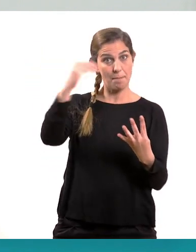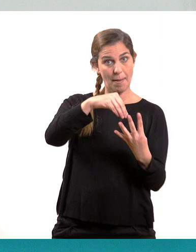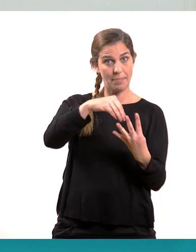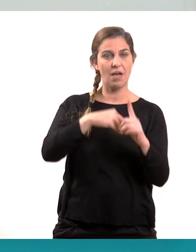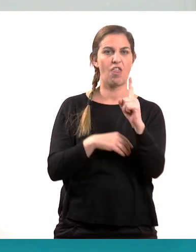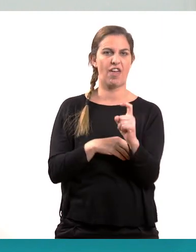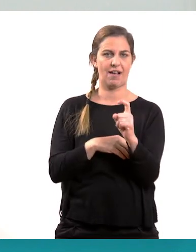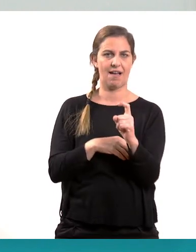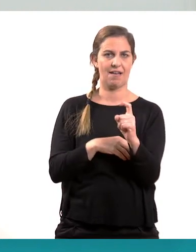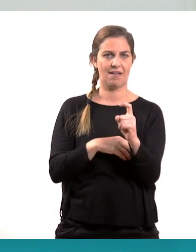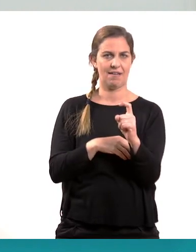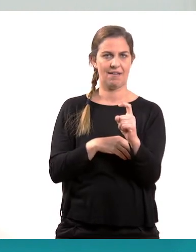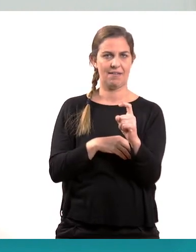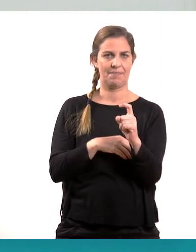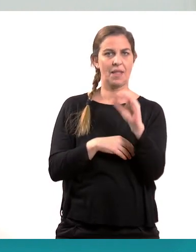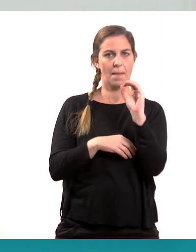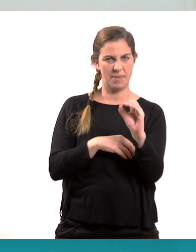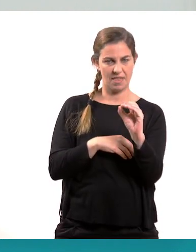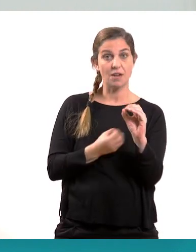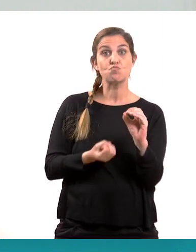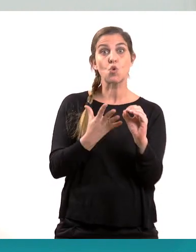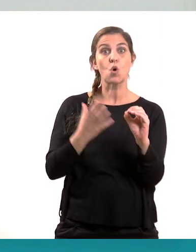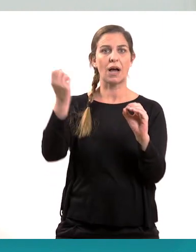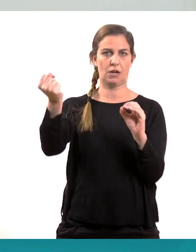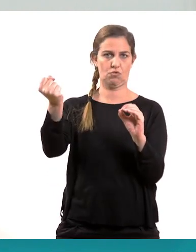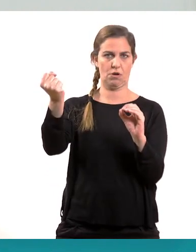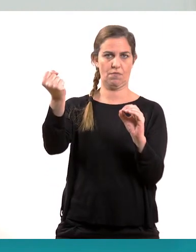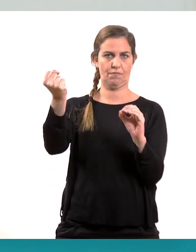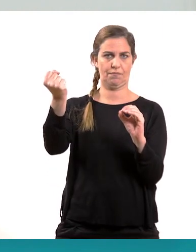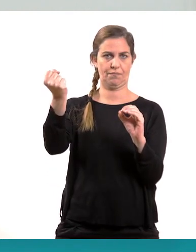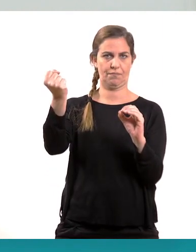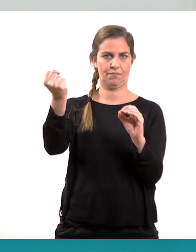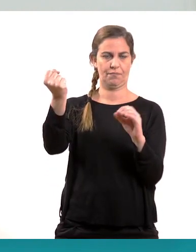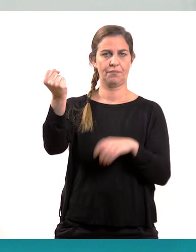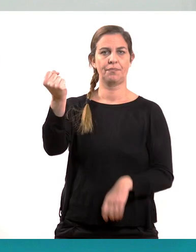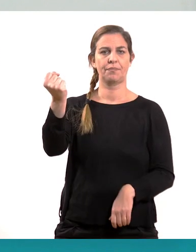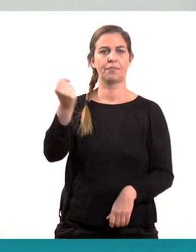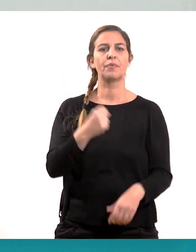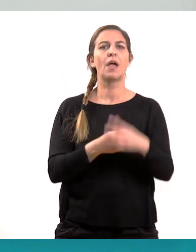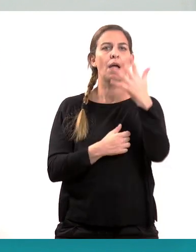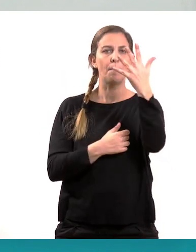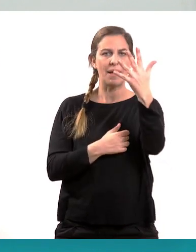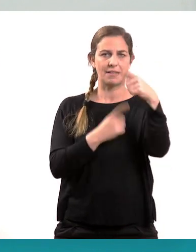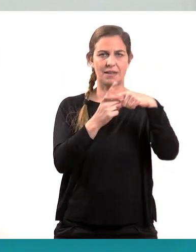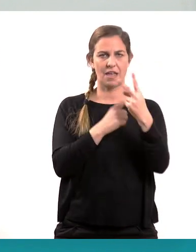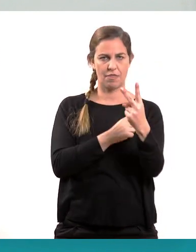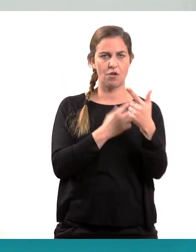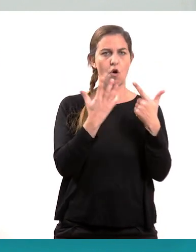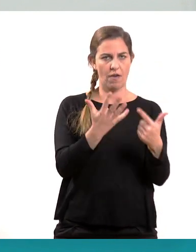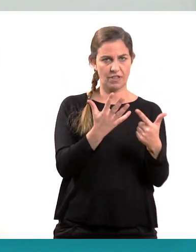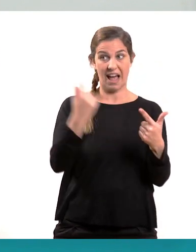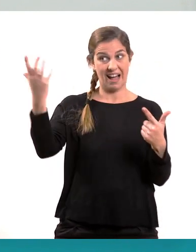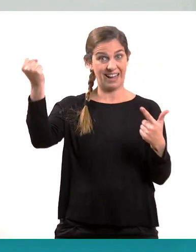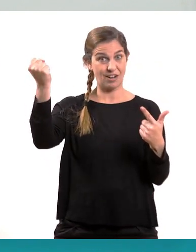10. Σβήνω αυτό το κρατούμενο και σημειώνω το επόμενο. 5 και 2, 7. Και ένα,